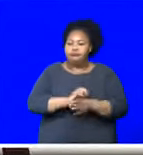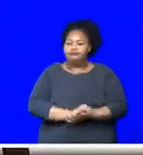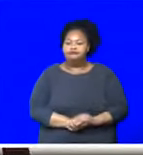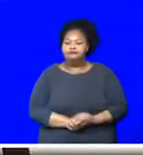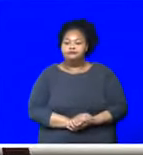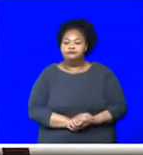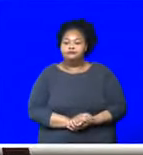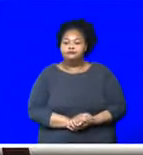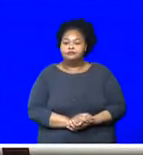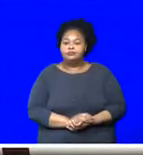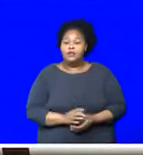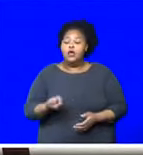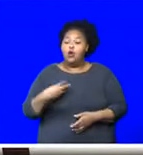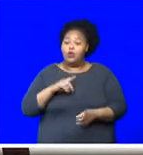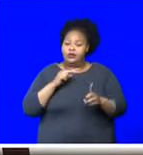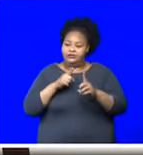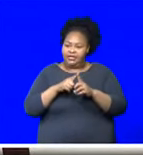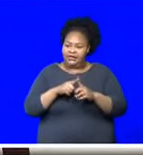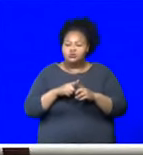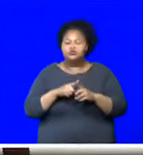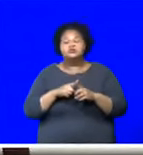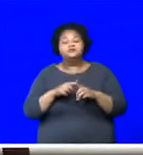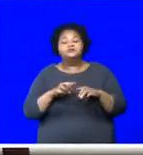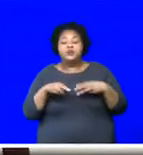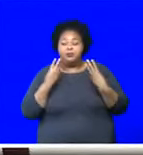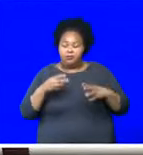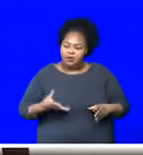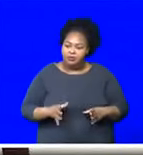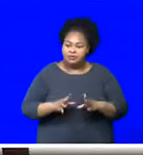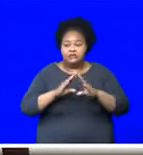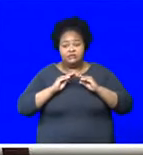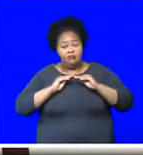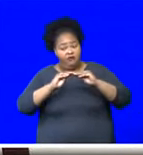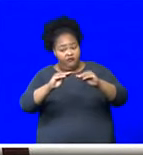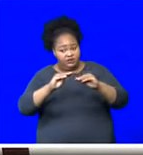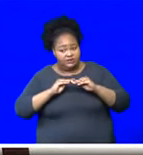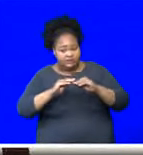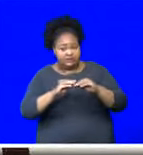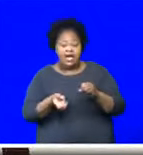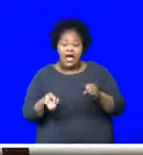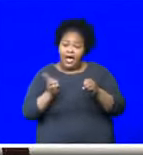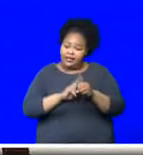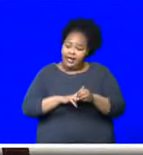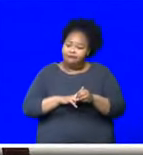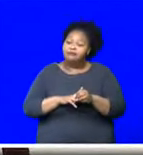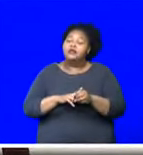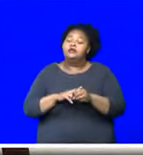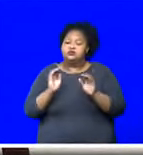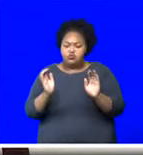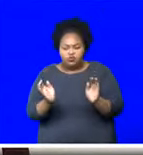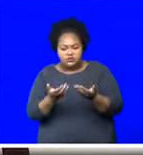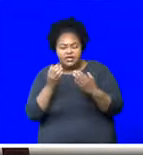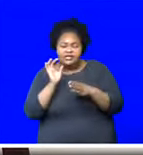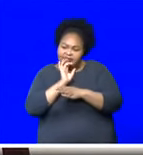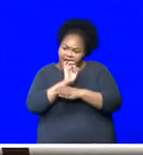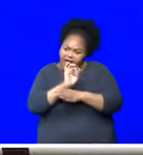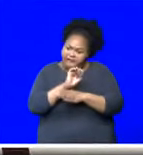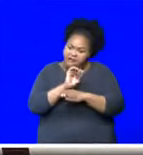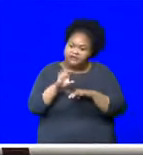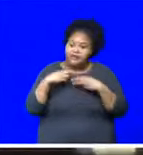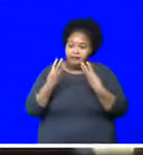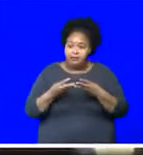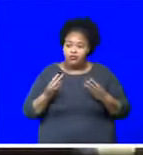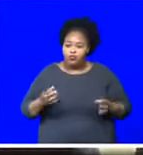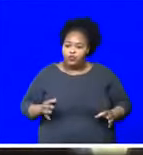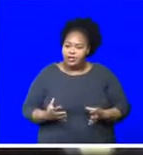nguloko ukuthi sifunde sifundisane bese sesiyakhuthada ngokuthi bantfu abahambe